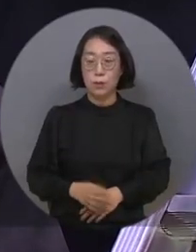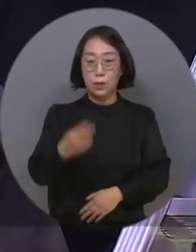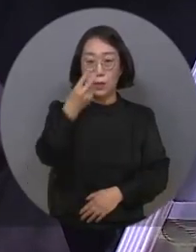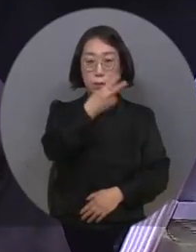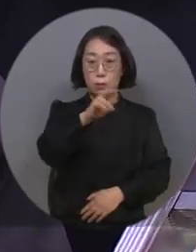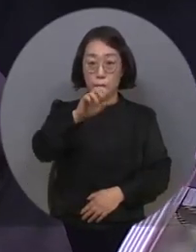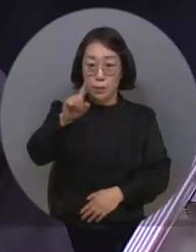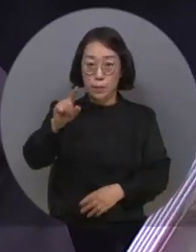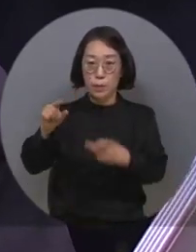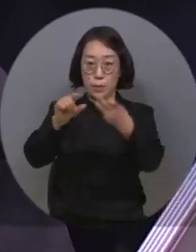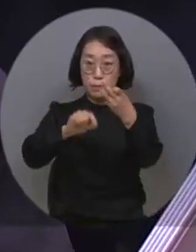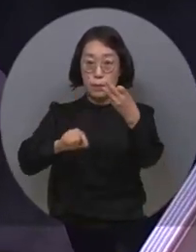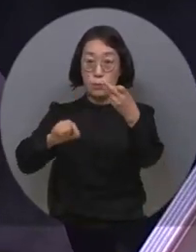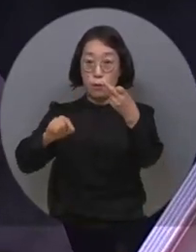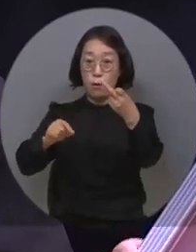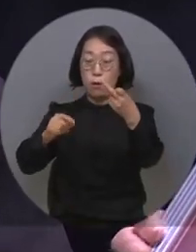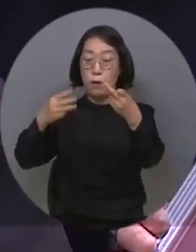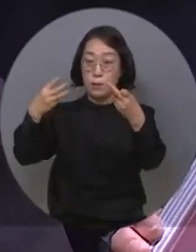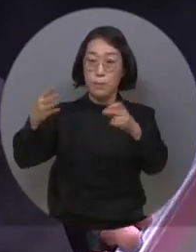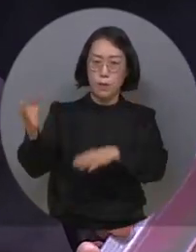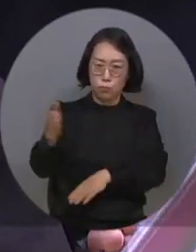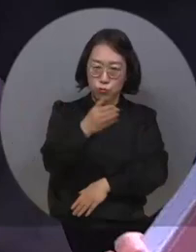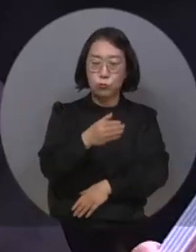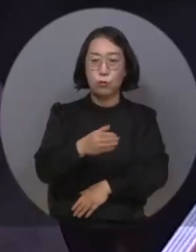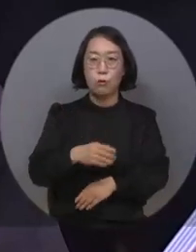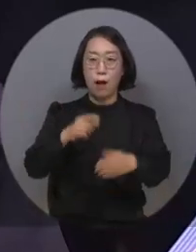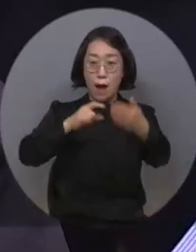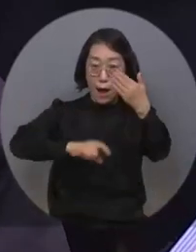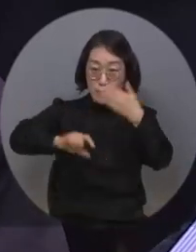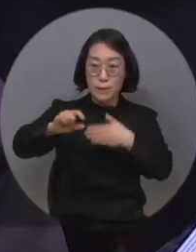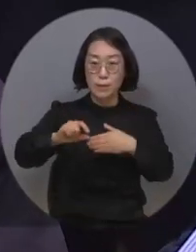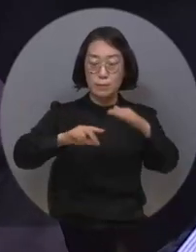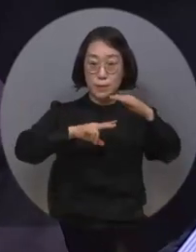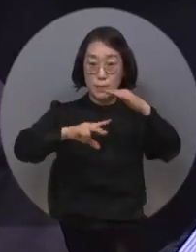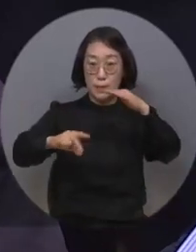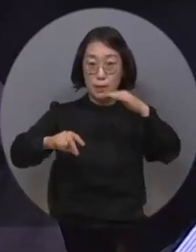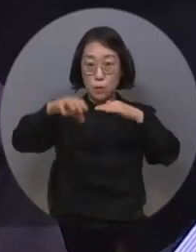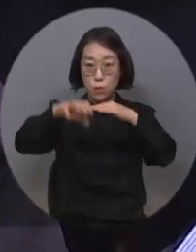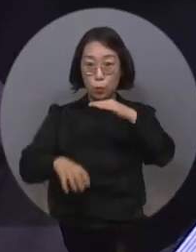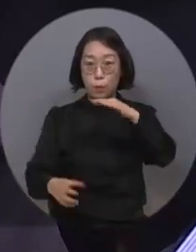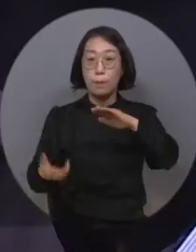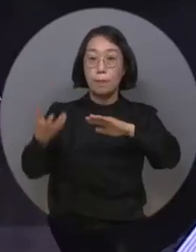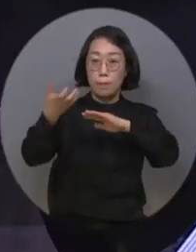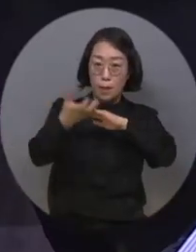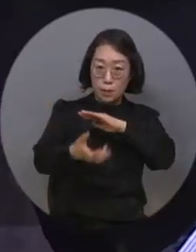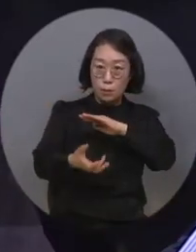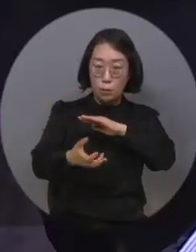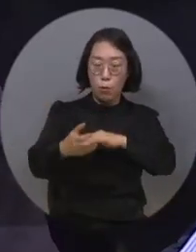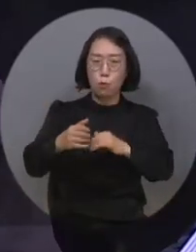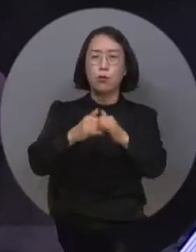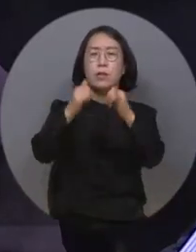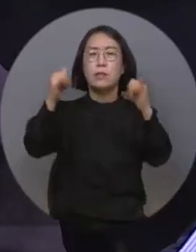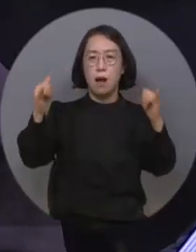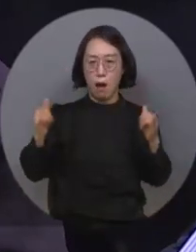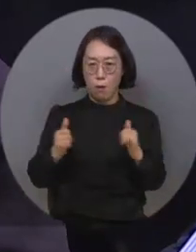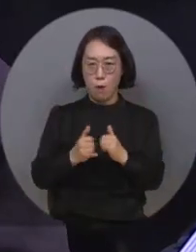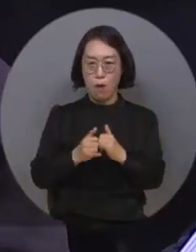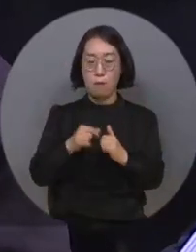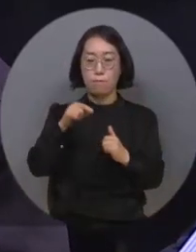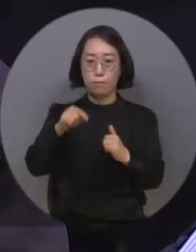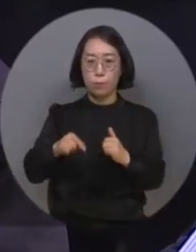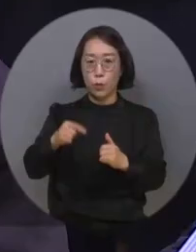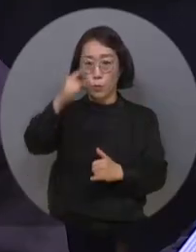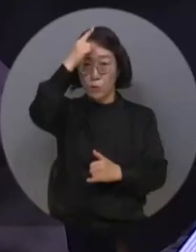21년 12월 3일부터 출근길에 탑승하면서 대한민국 사회가 그리고